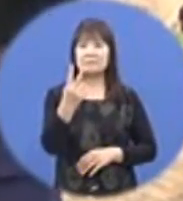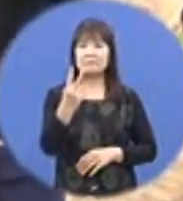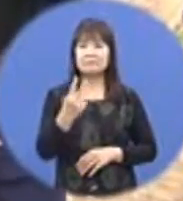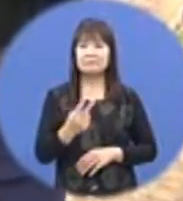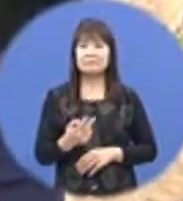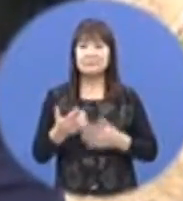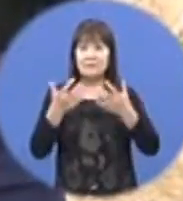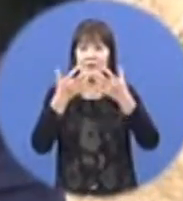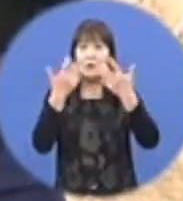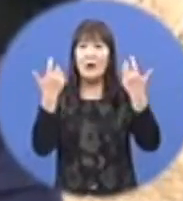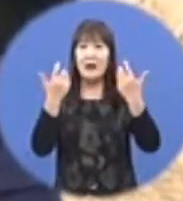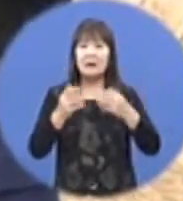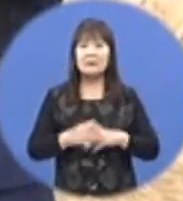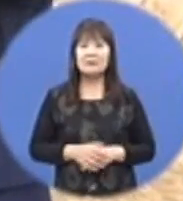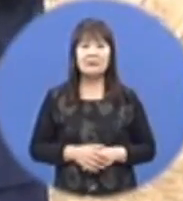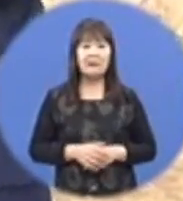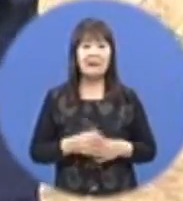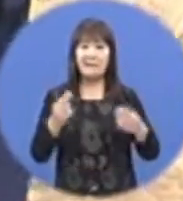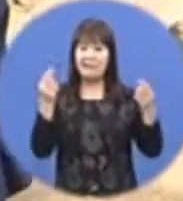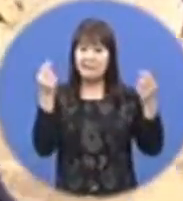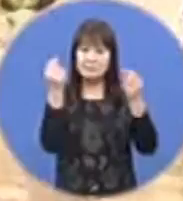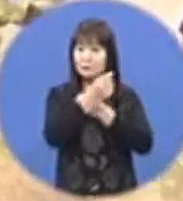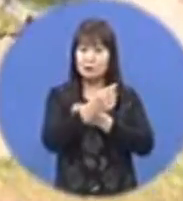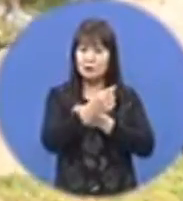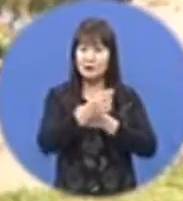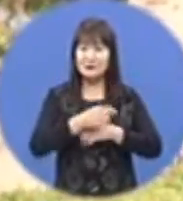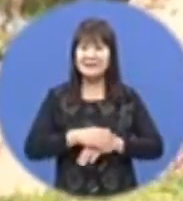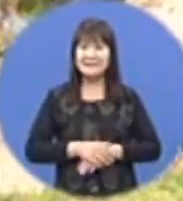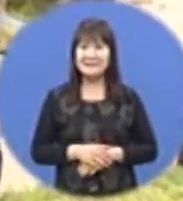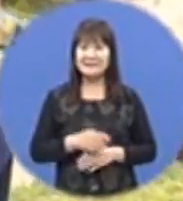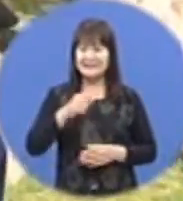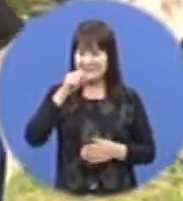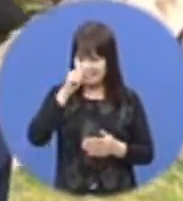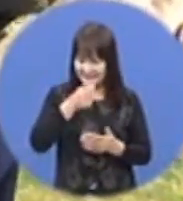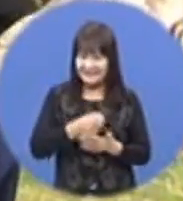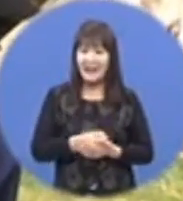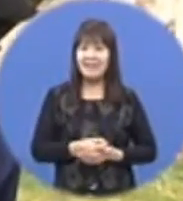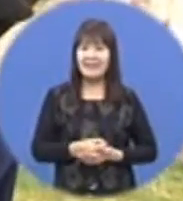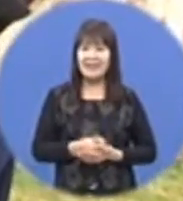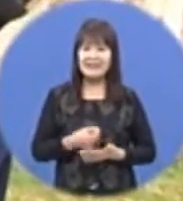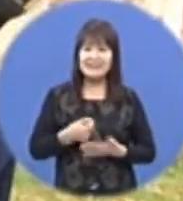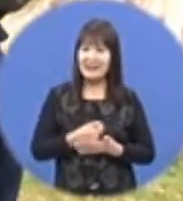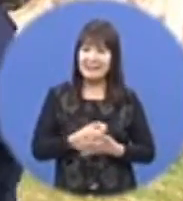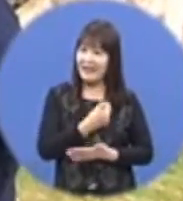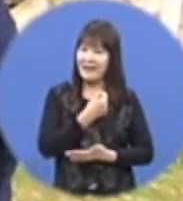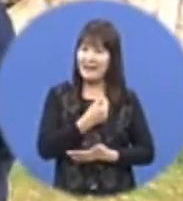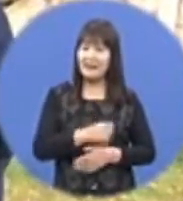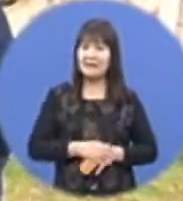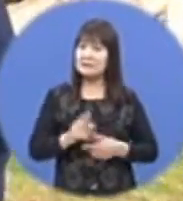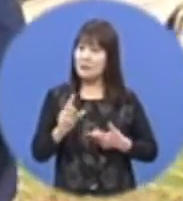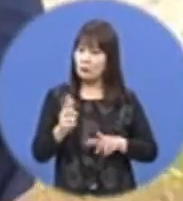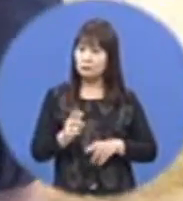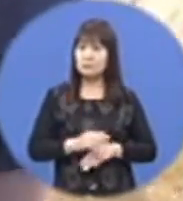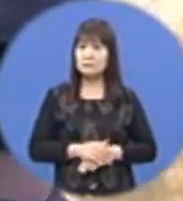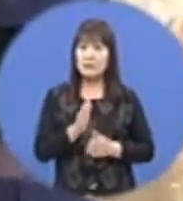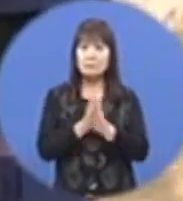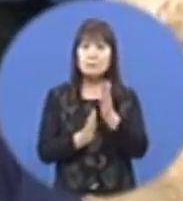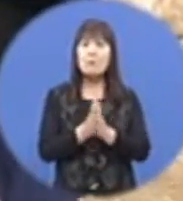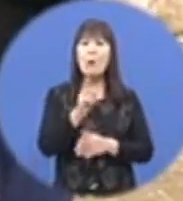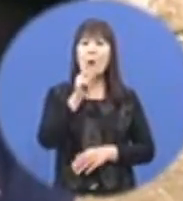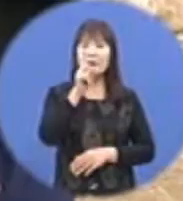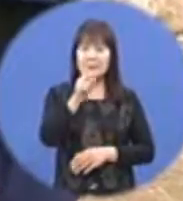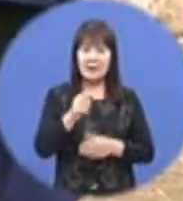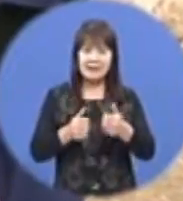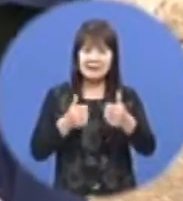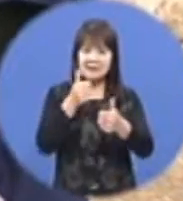のトラ。 ブー、 嘘。 残念、 違う。 はい、 え、 もう一回チャレンジできるで